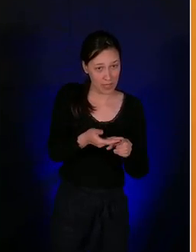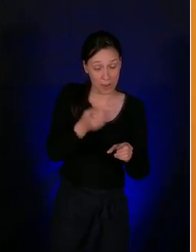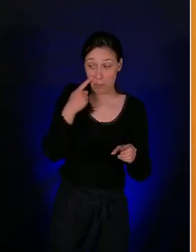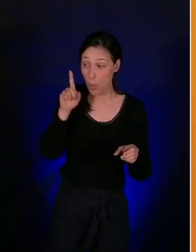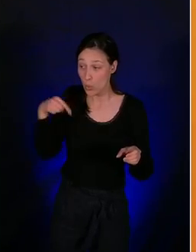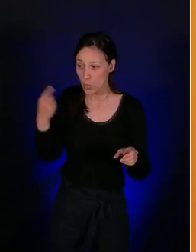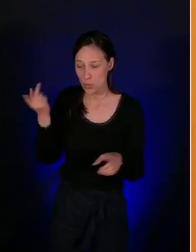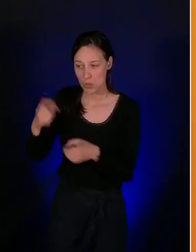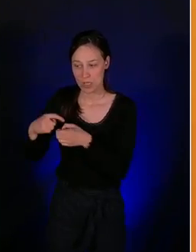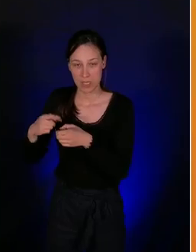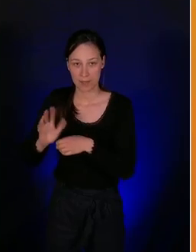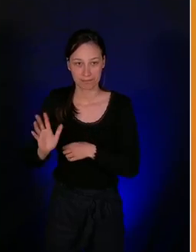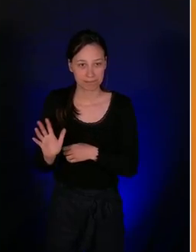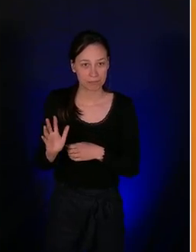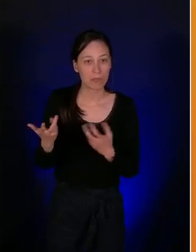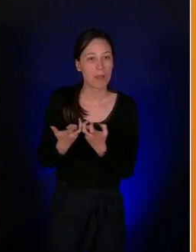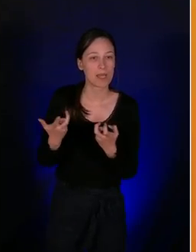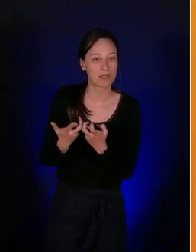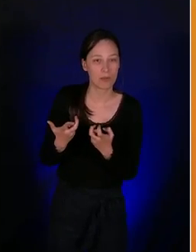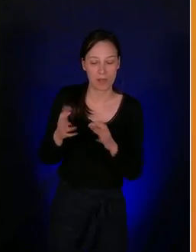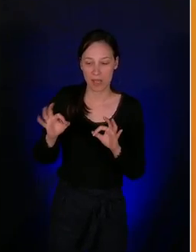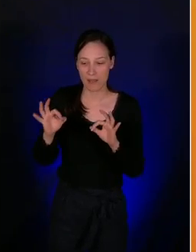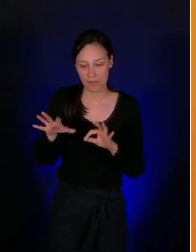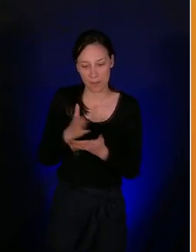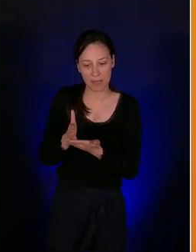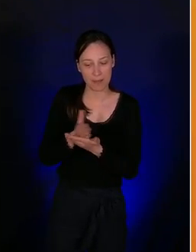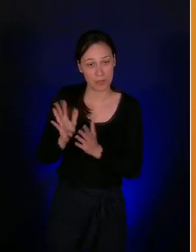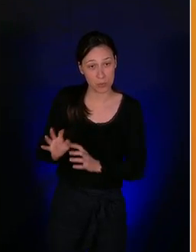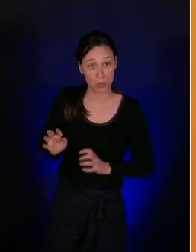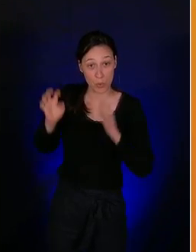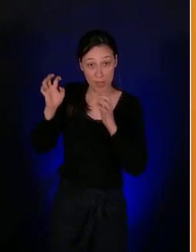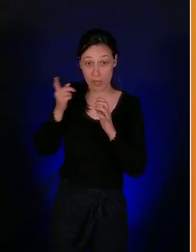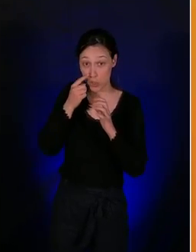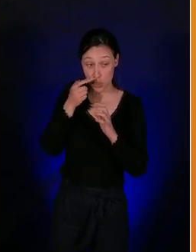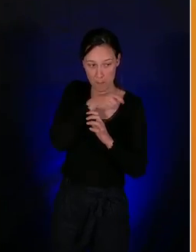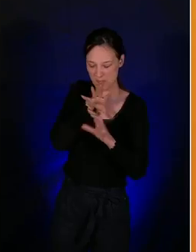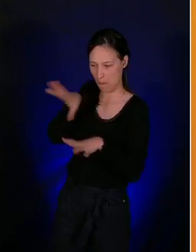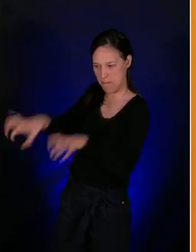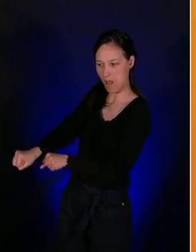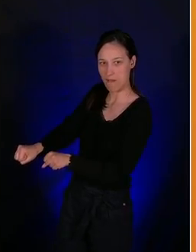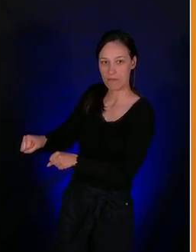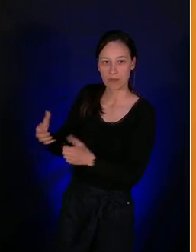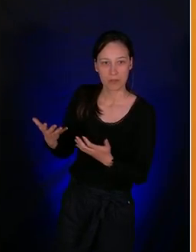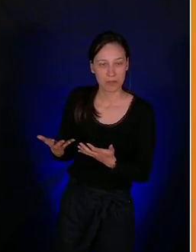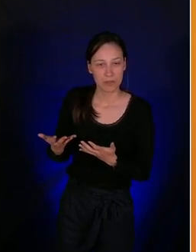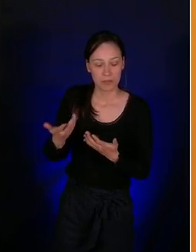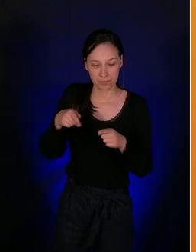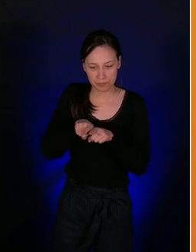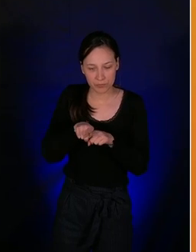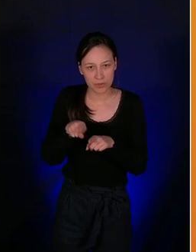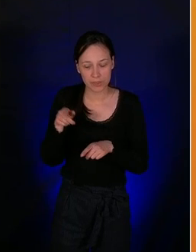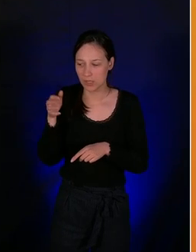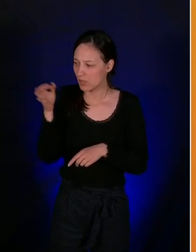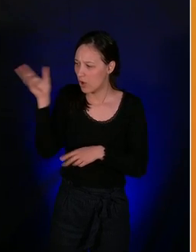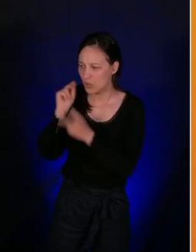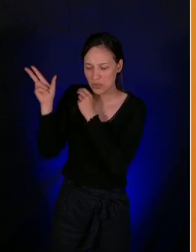est de la mainmise par certaines structures sur la préparation de notre congrès. Se promener dans les allées amène à voir et à entendre le pire de ce que l'être humain